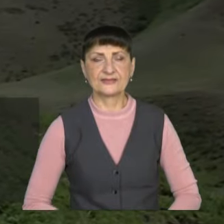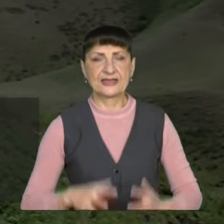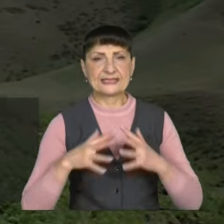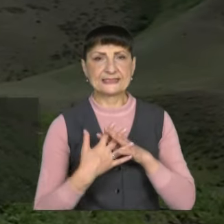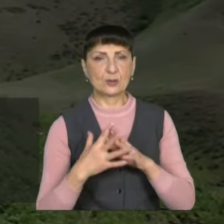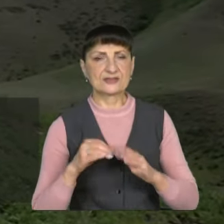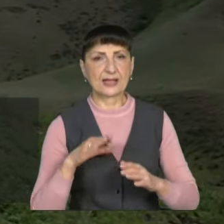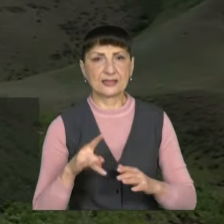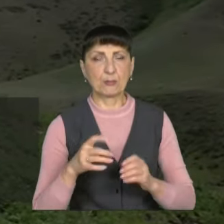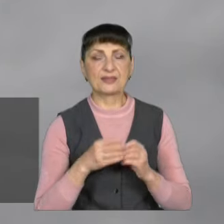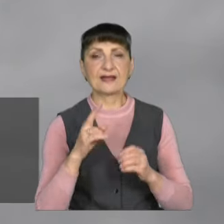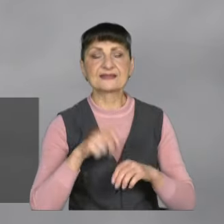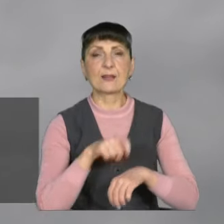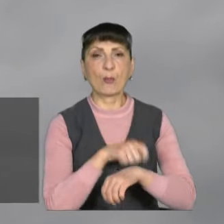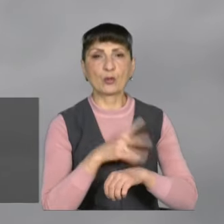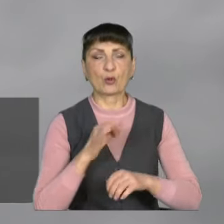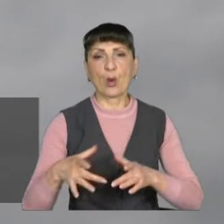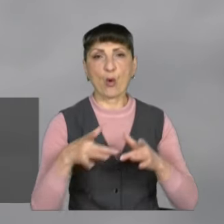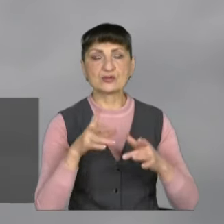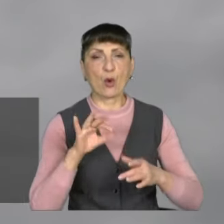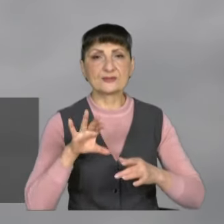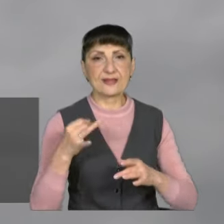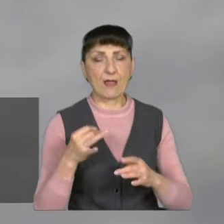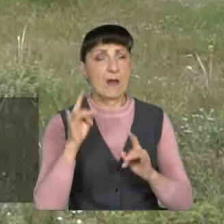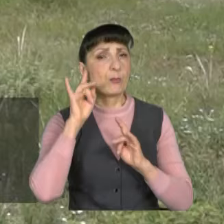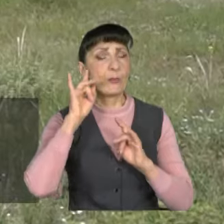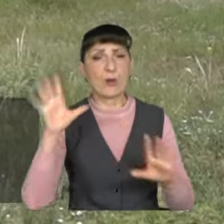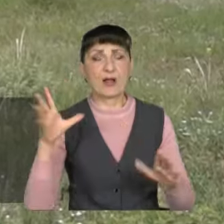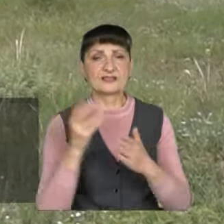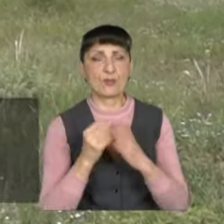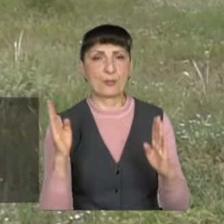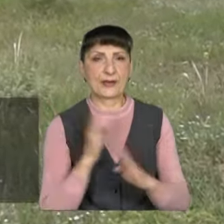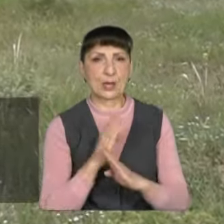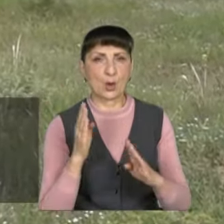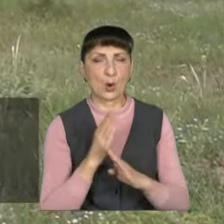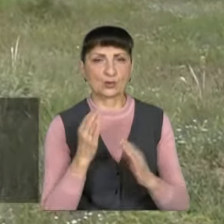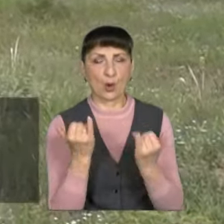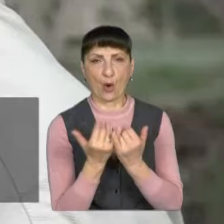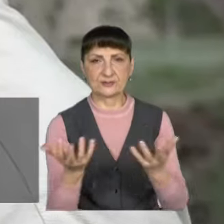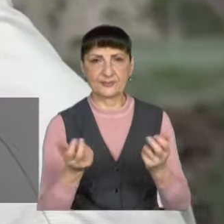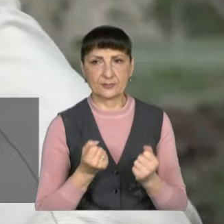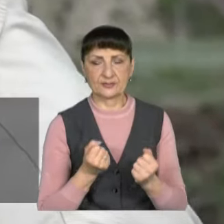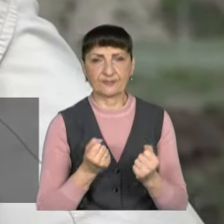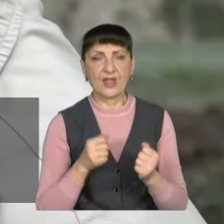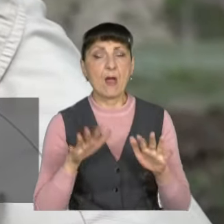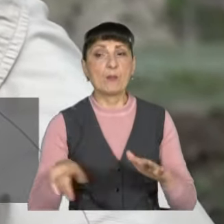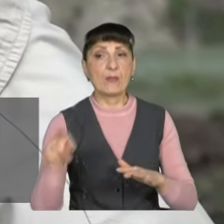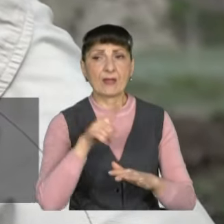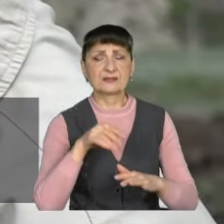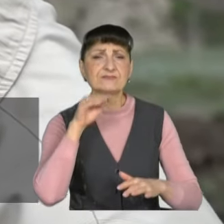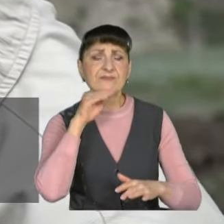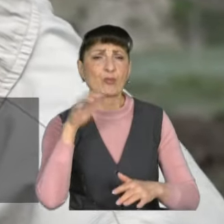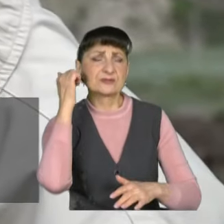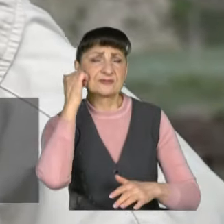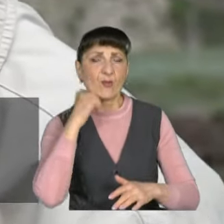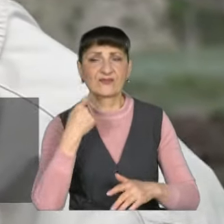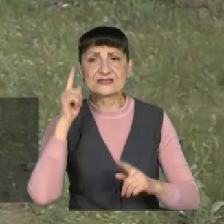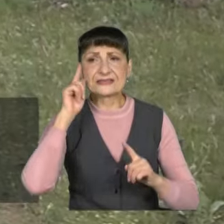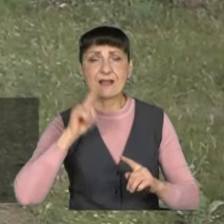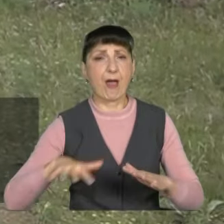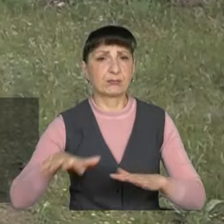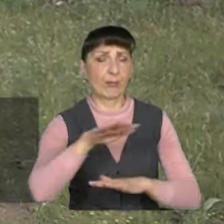Село Саты, что в 15 километрах от озера Кольсай, популярно своей природой и гостеприимством. Местный аксакал Еспул Ирспаев знает